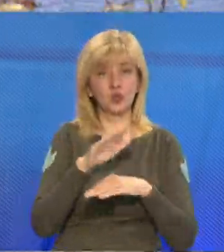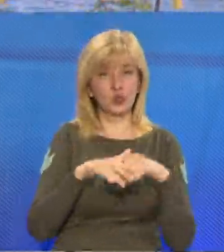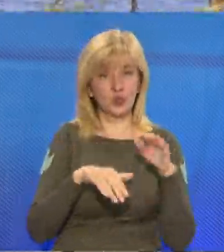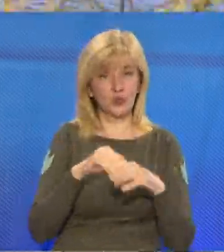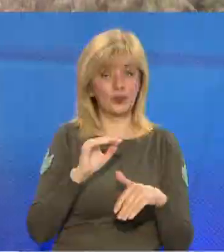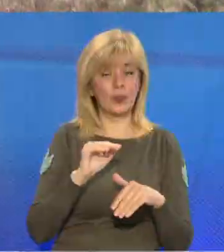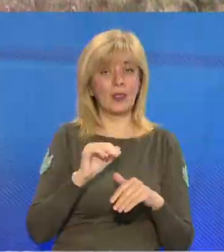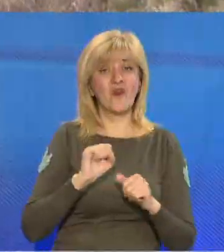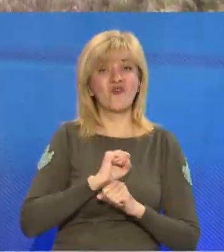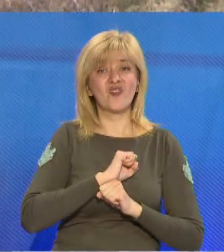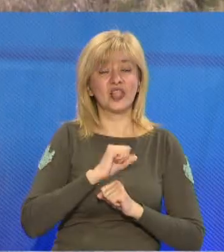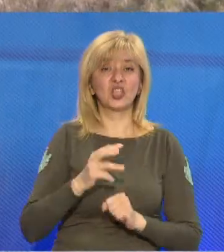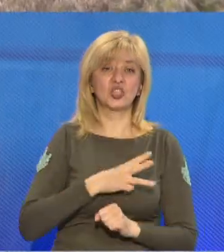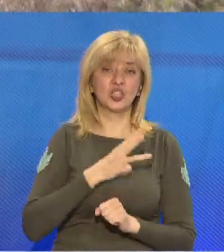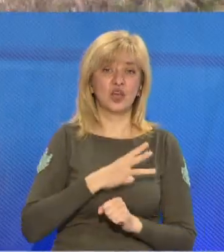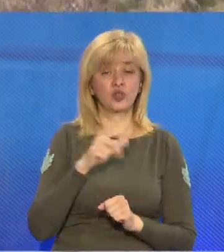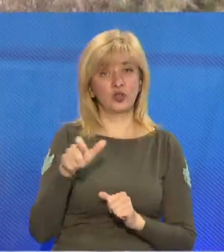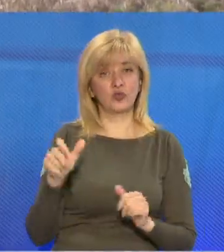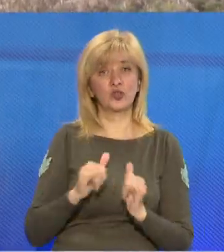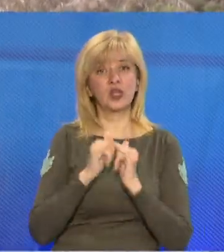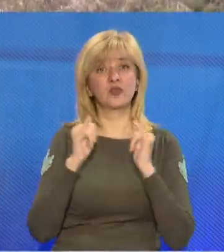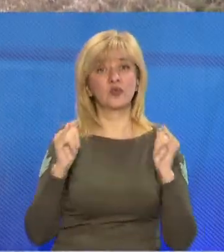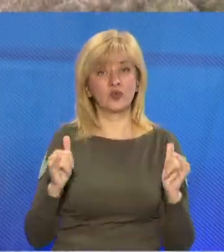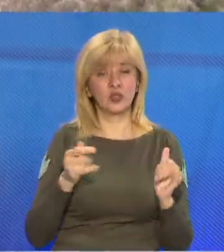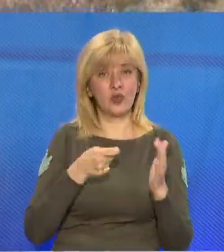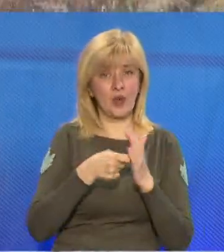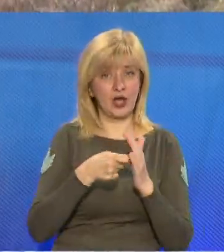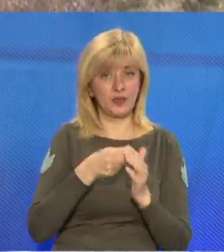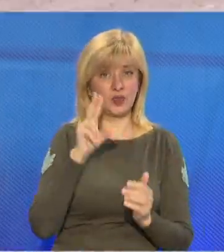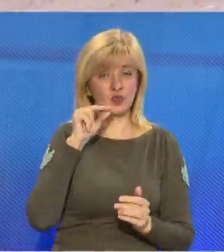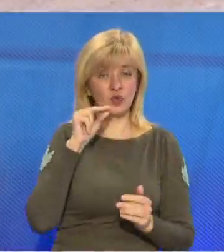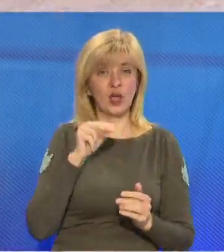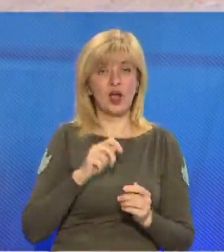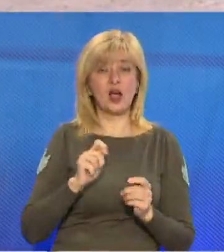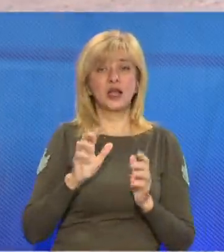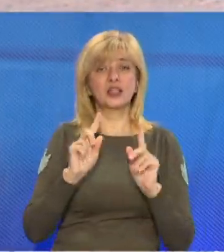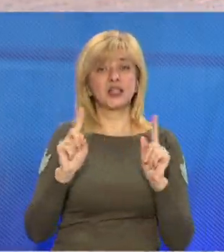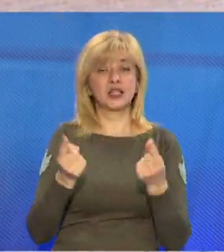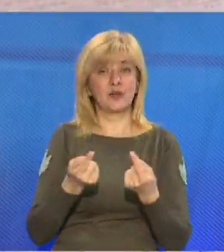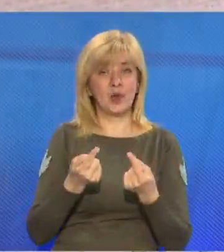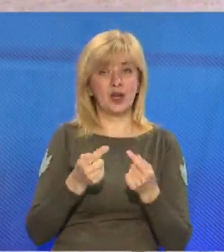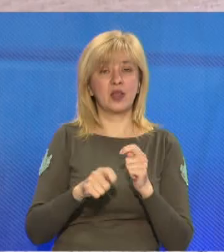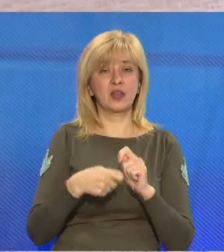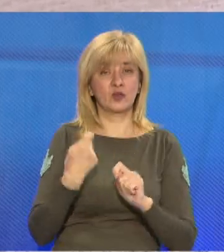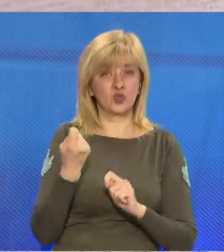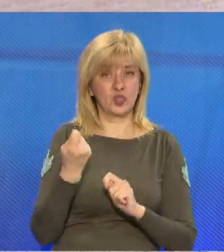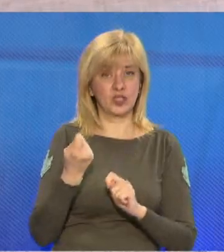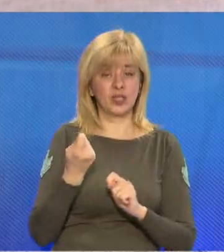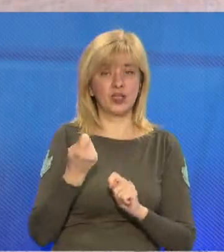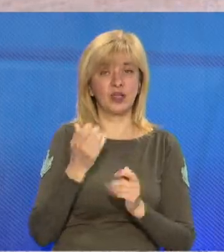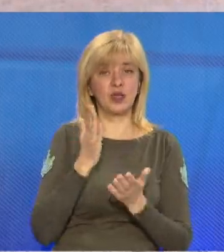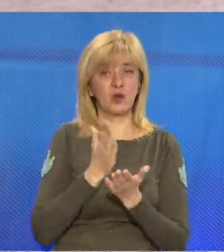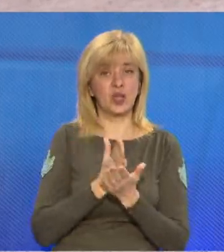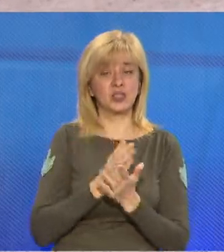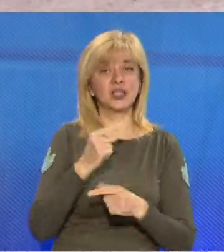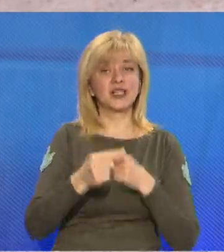колькость жадающих гродзенцев почастовать качек вырастает удвоя. Показательно, что затримание порушальников природоохоронного законодавства является